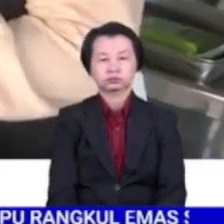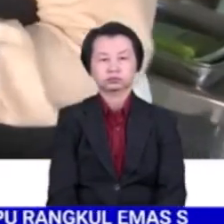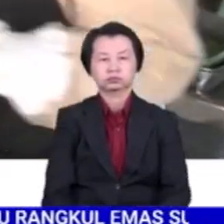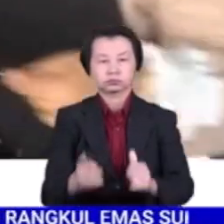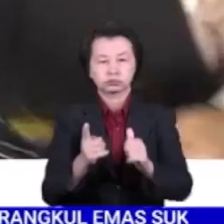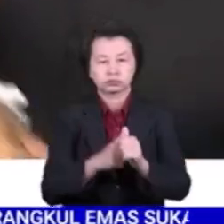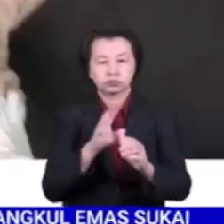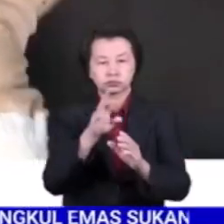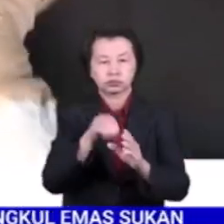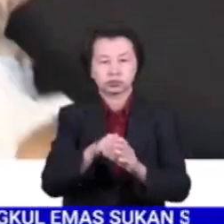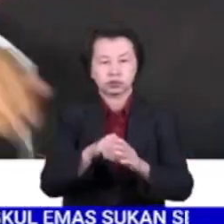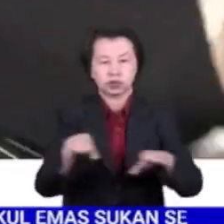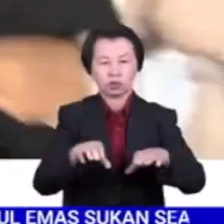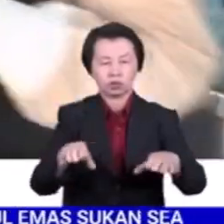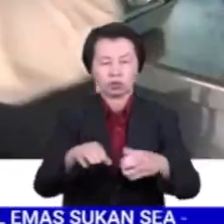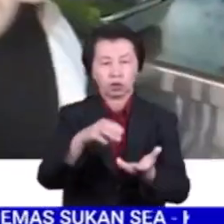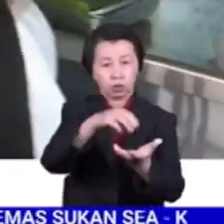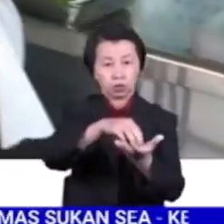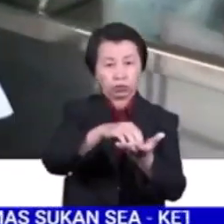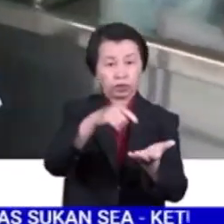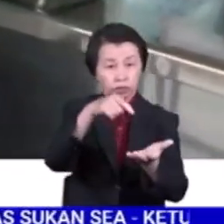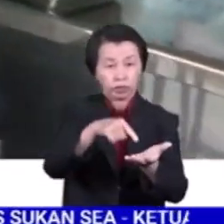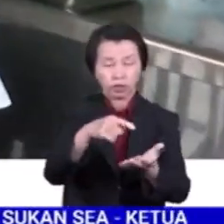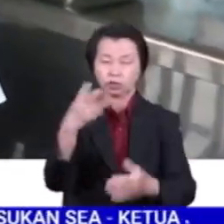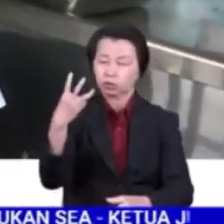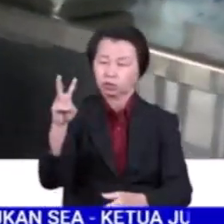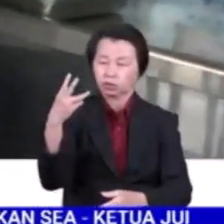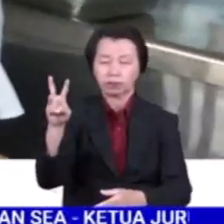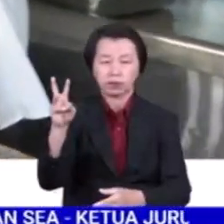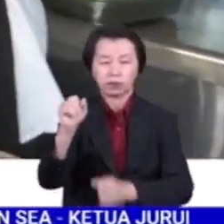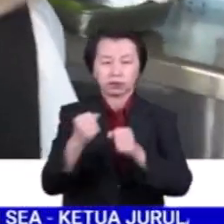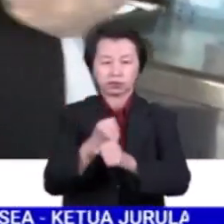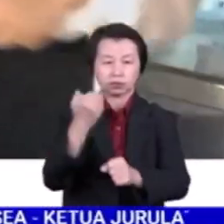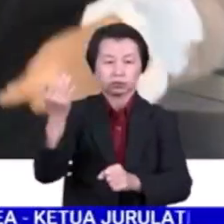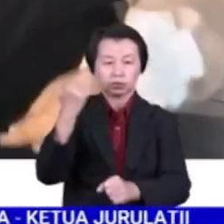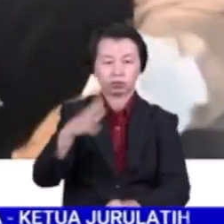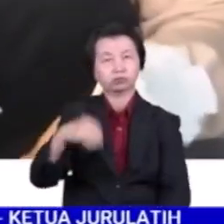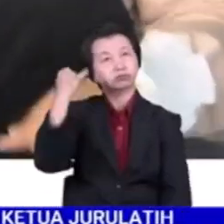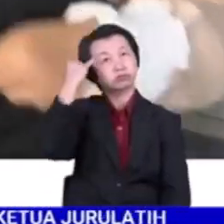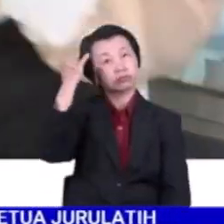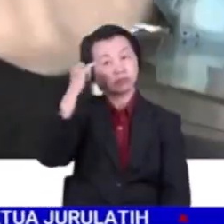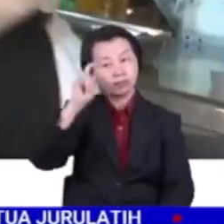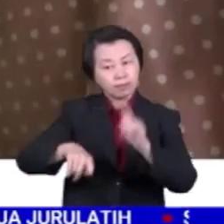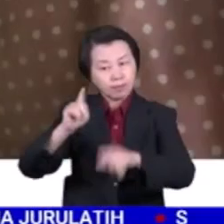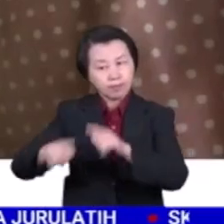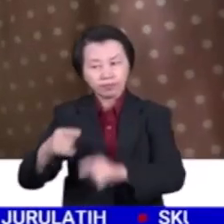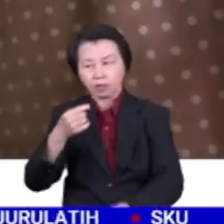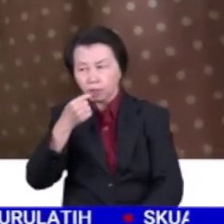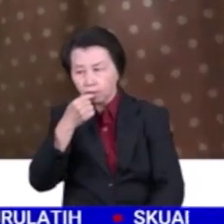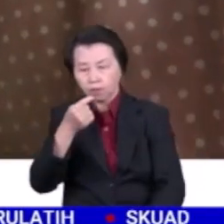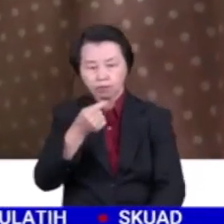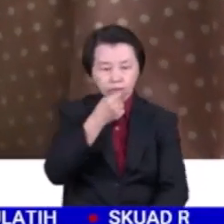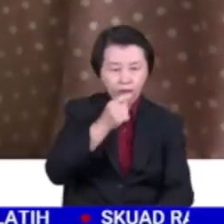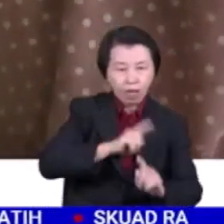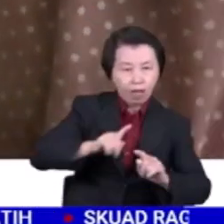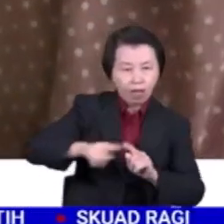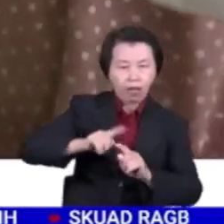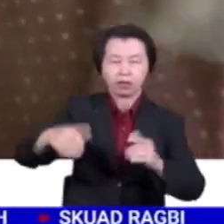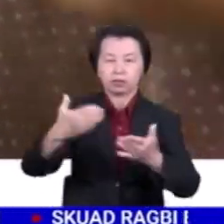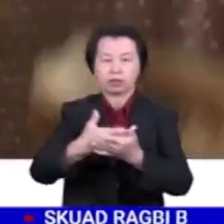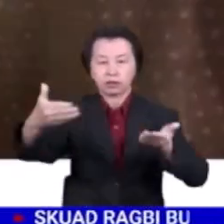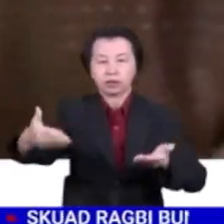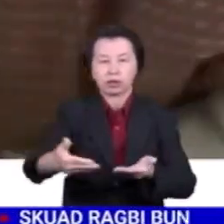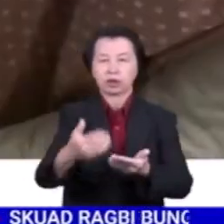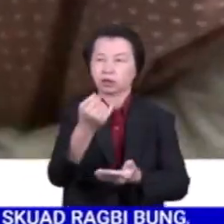Mula berkecimpung dalam pembuatan kuih ini sejak 16 tahun lalu, idea mempelbagaikan perisa itu baru